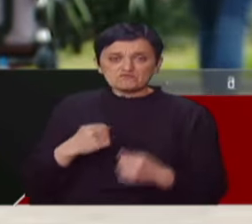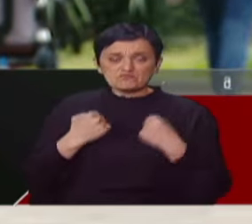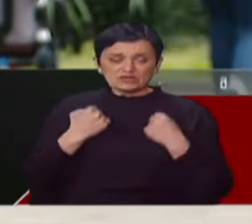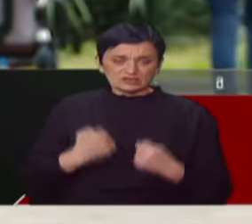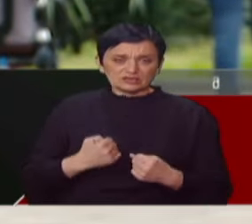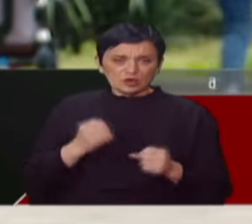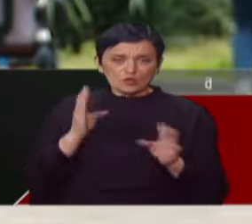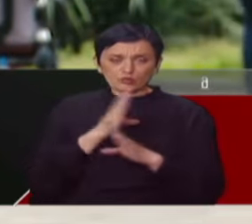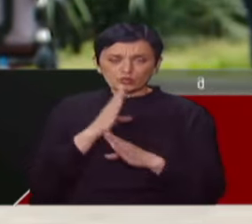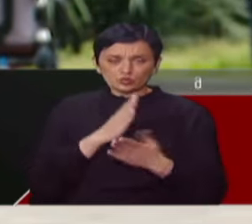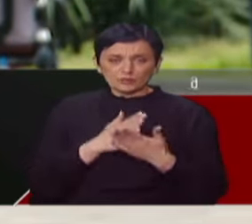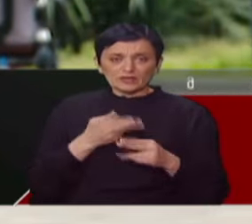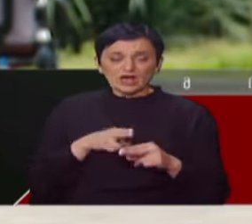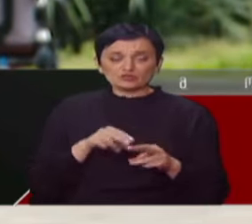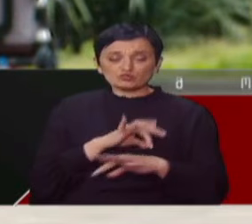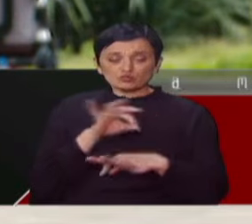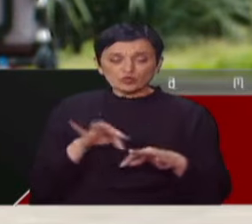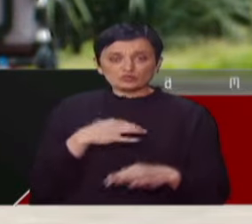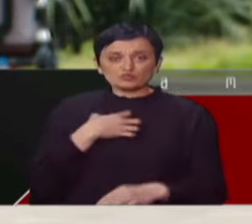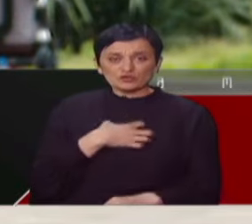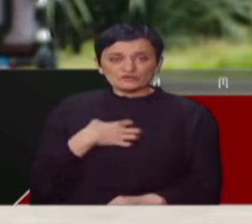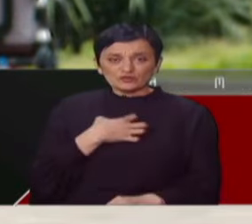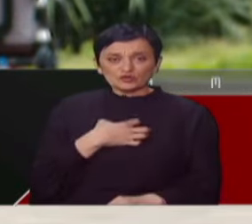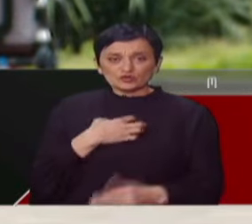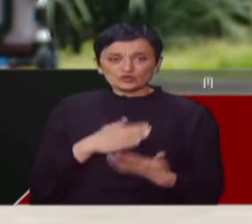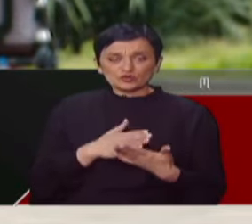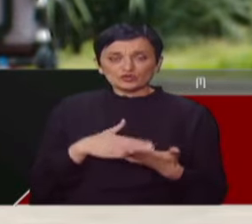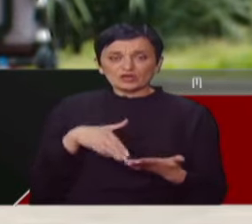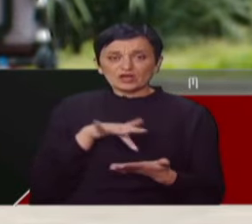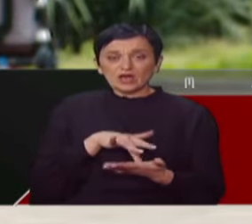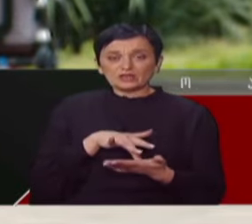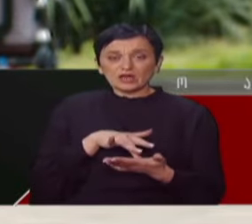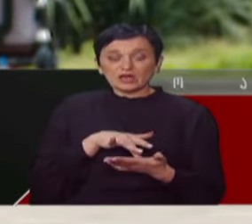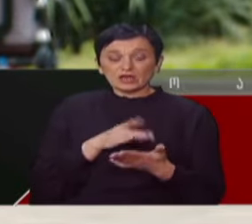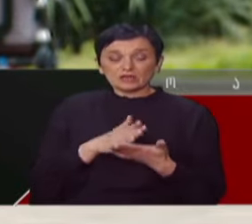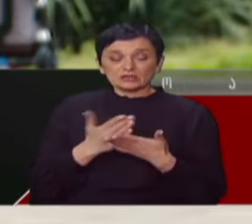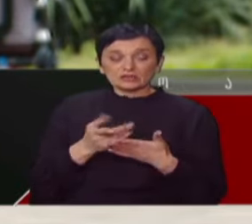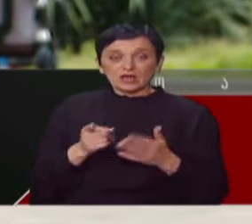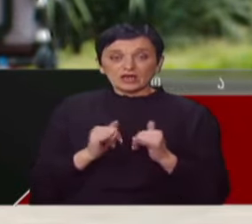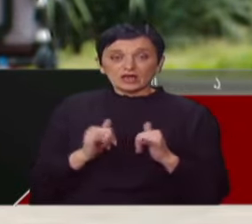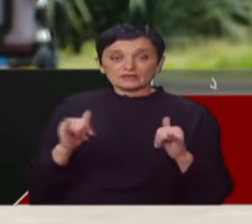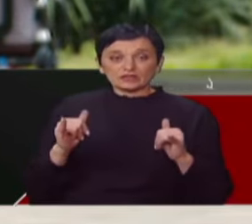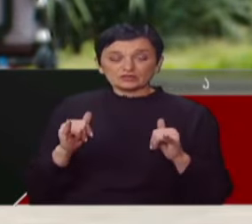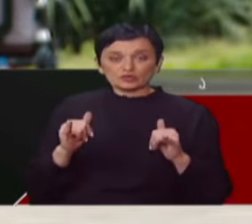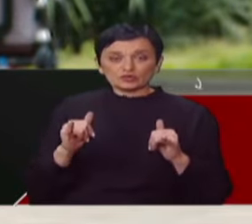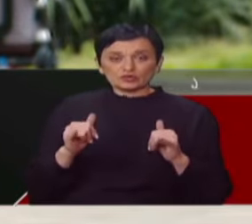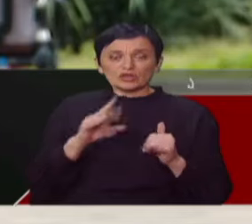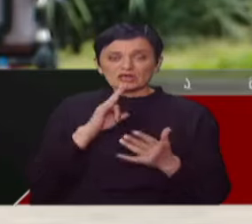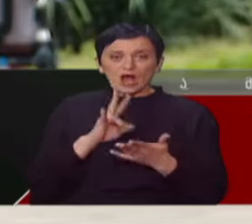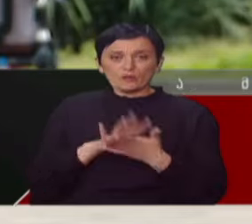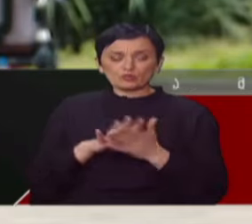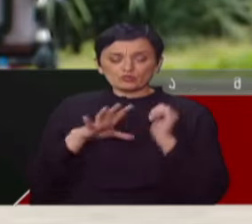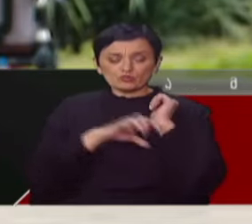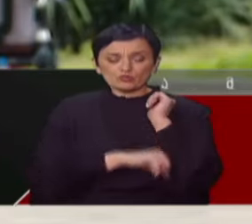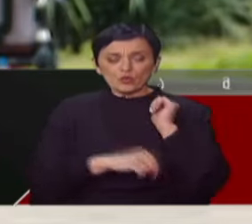და ბუნებრივია ეს პროექტიც არის მნიშვნელოვანი ქალაქის ამ ნაწილის განვითარებისათვის, ვინაიდან გამუდმებით ბოლო